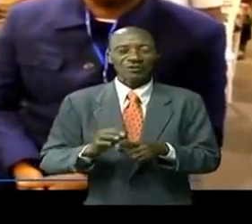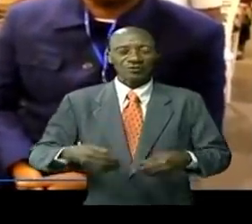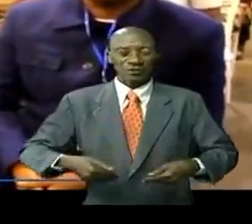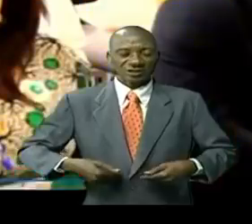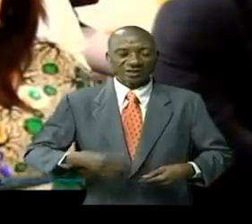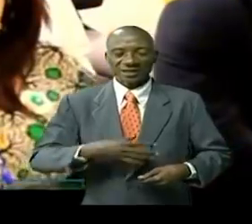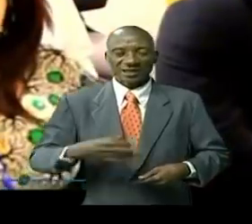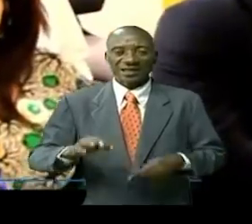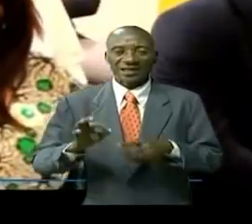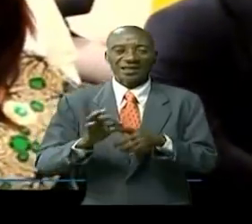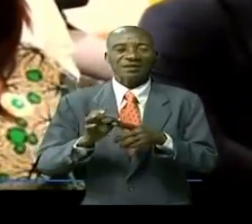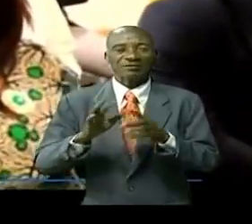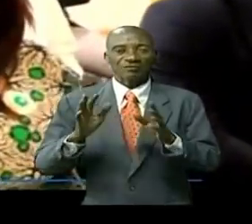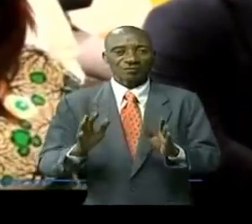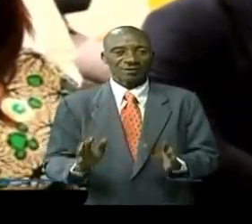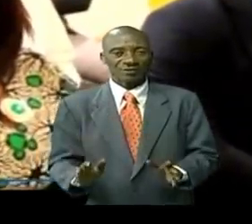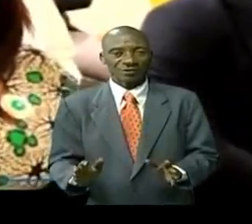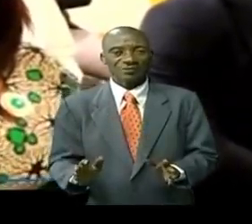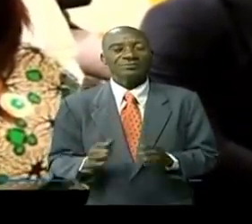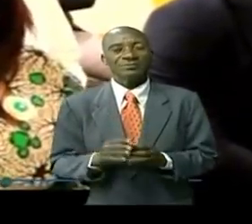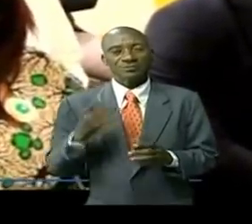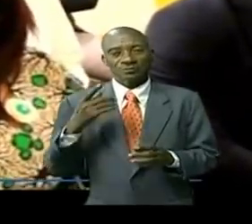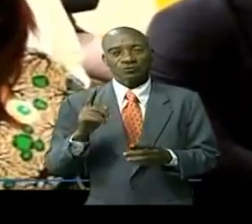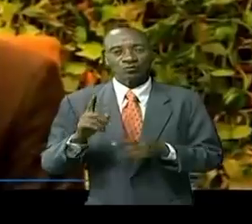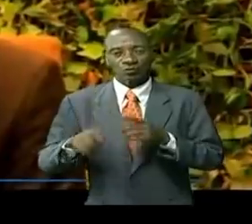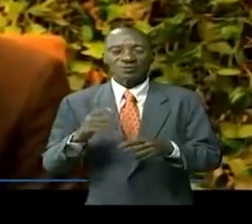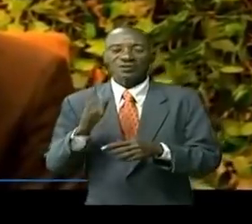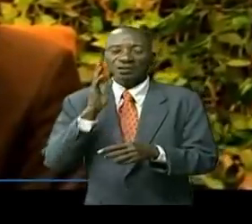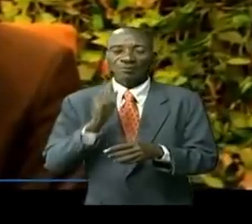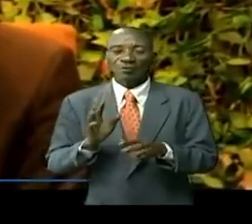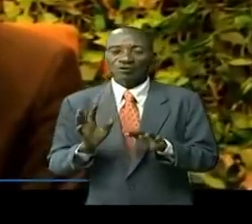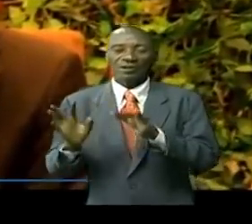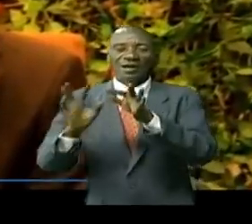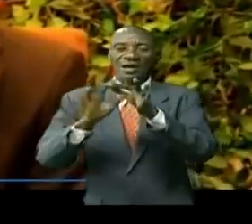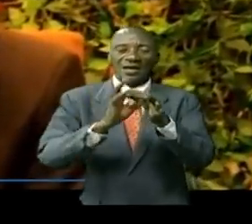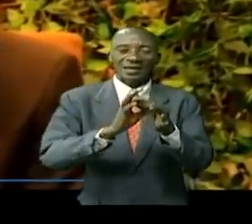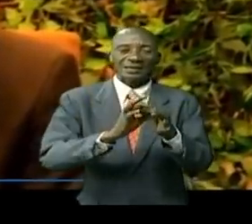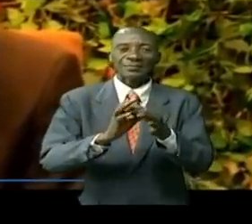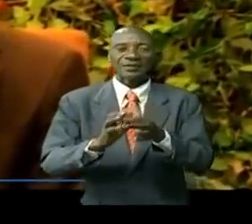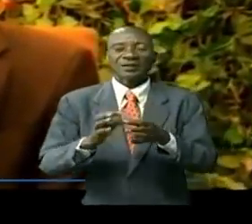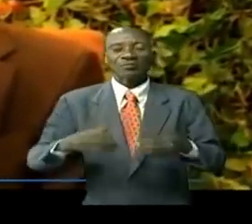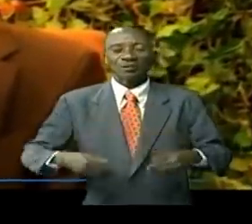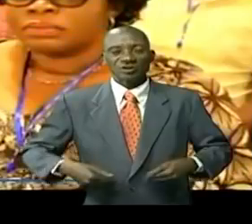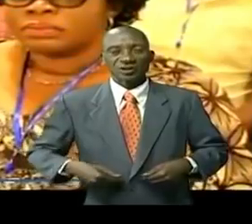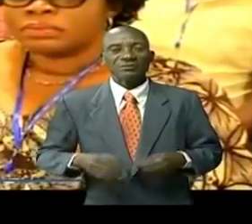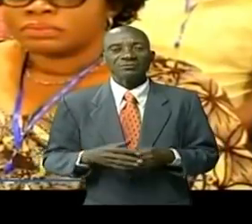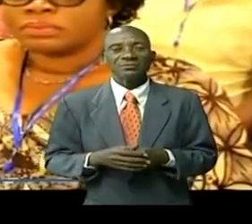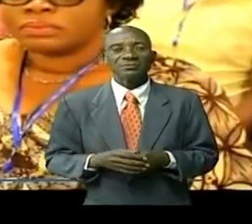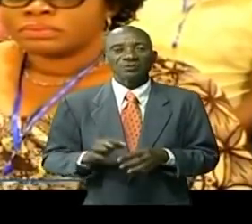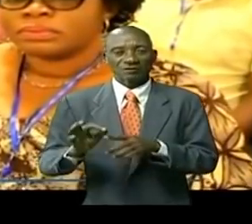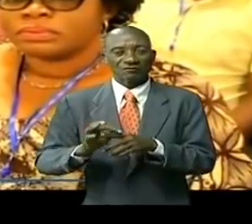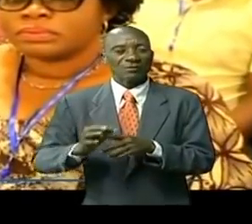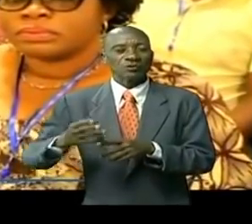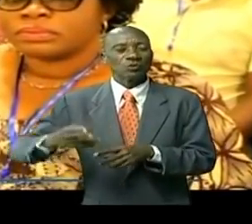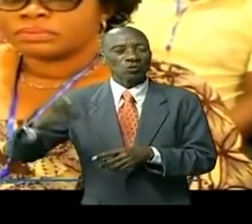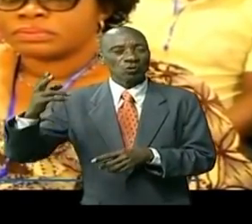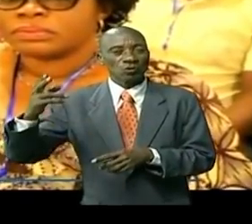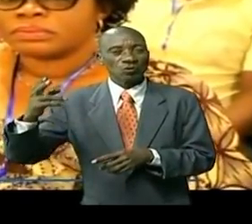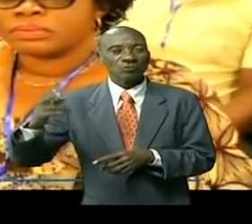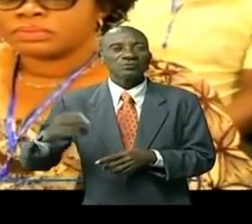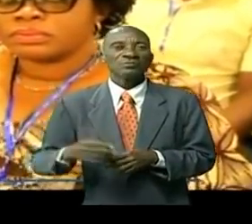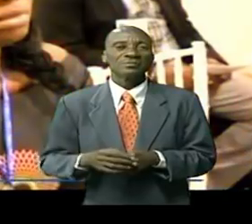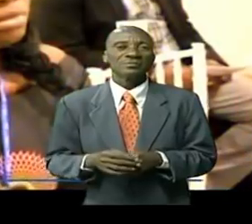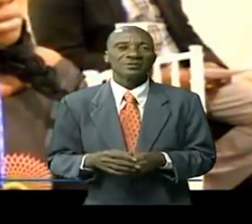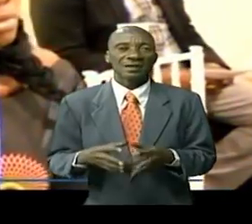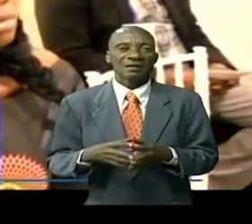sur les outils du programme de promotion de l'entrepreneuriat des jeunes de CONFEGES. Cette session de formation de haute portée juvénile a connu la